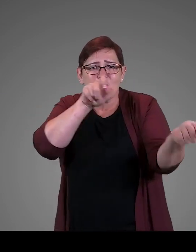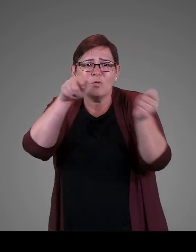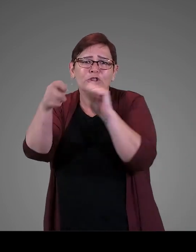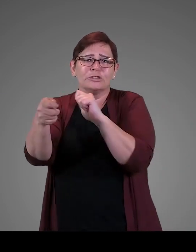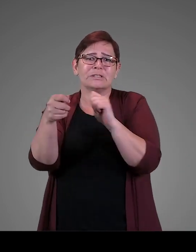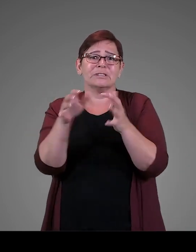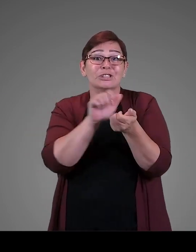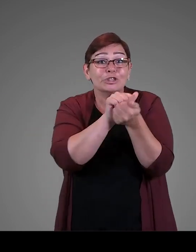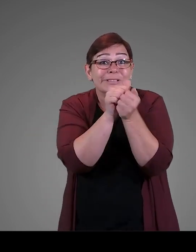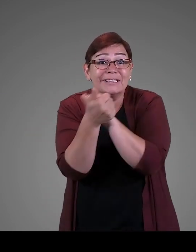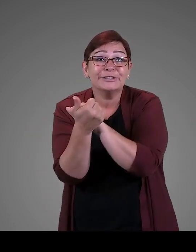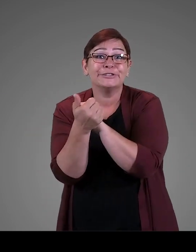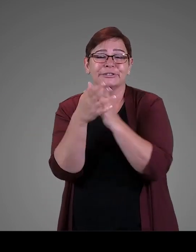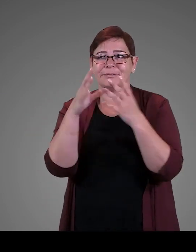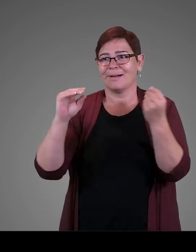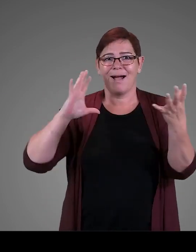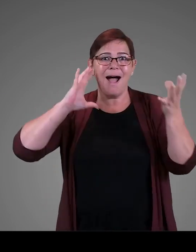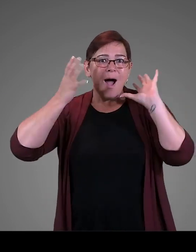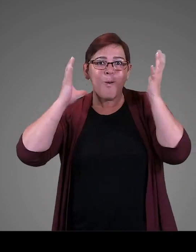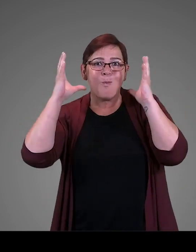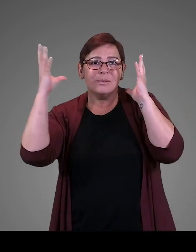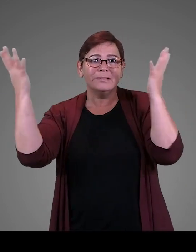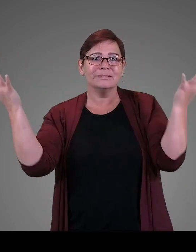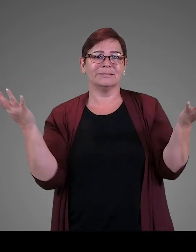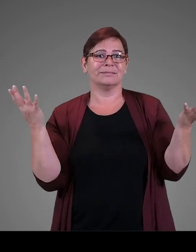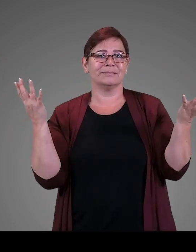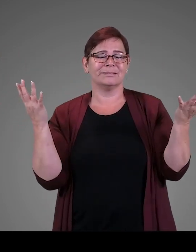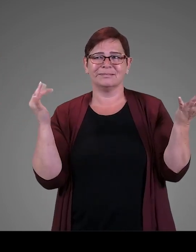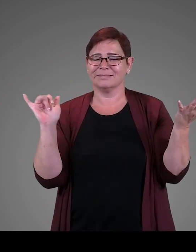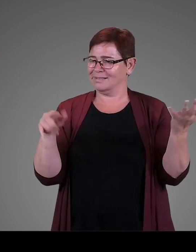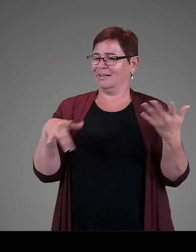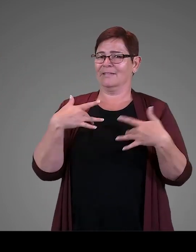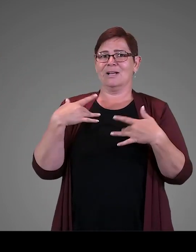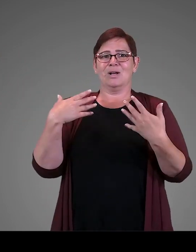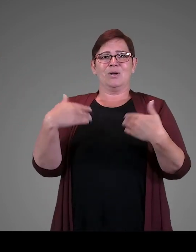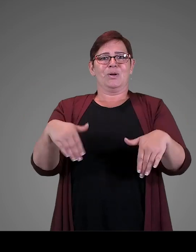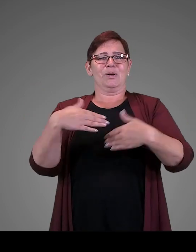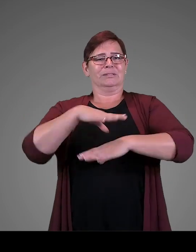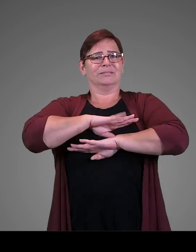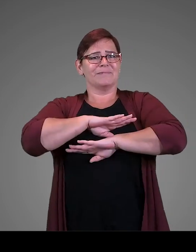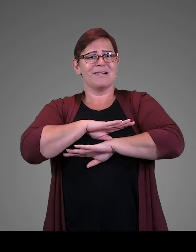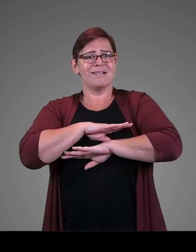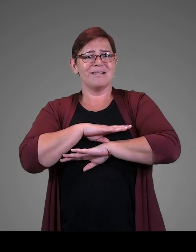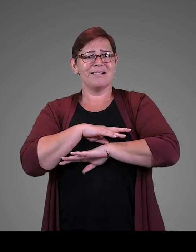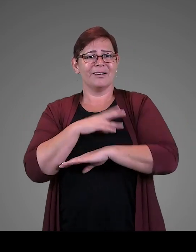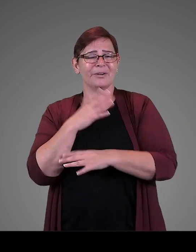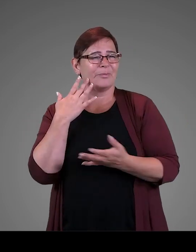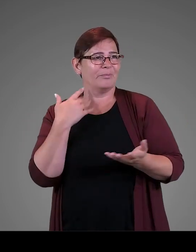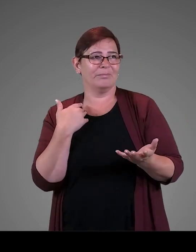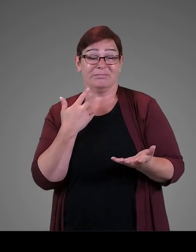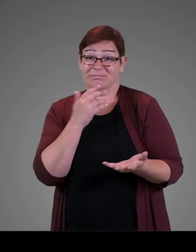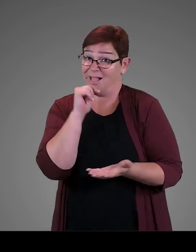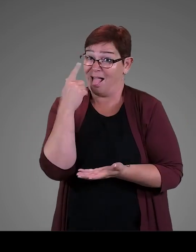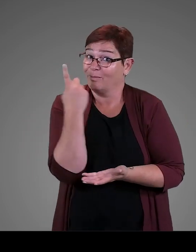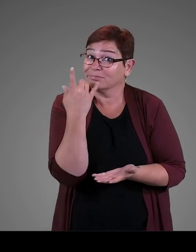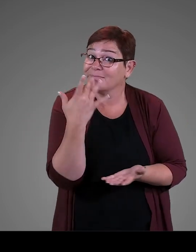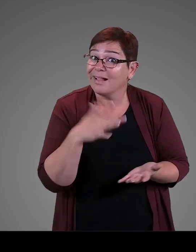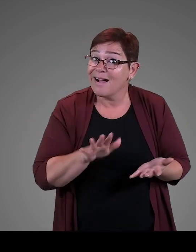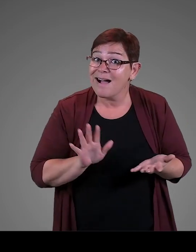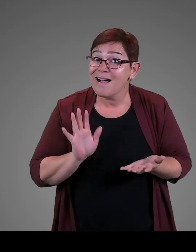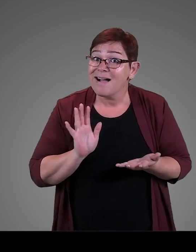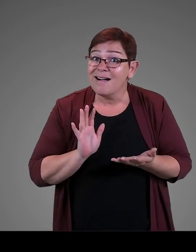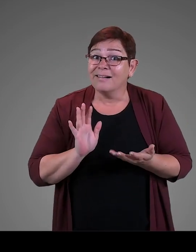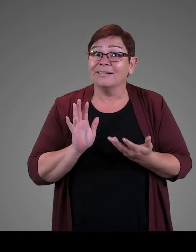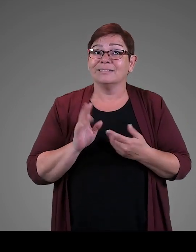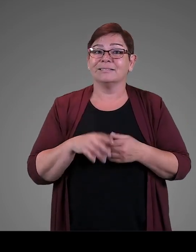les changements, puis les chaos aussi. Alors, c'est très satisfaisant parce qu'on n'a pas toujours la chance de voir